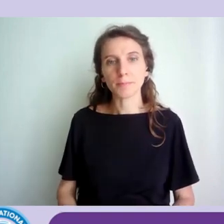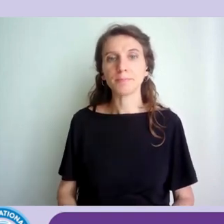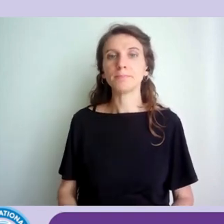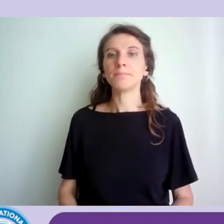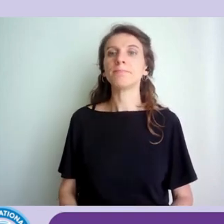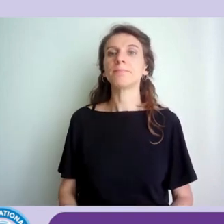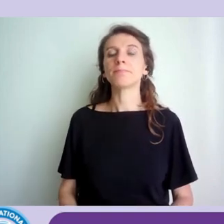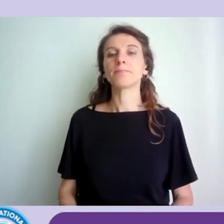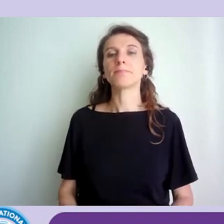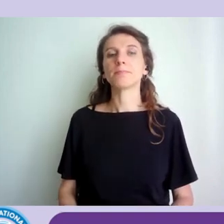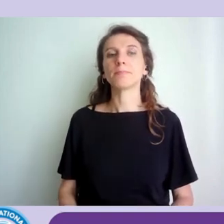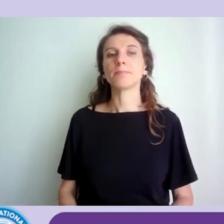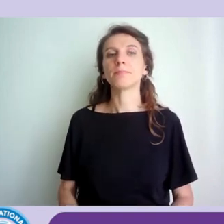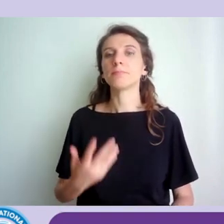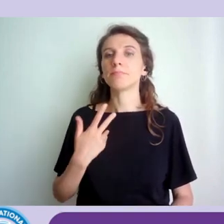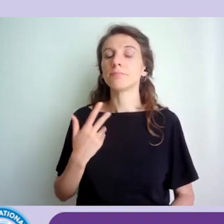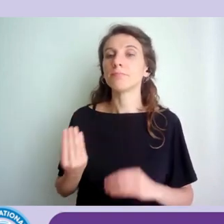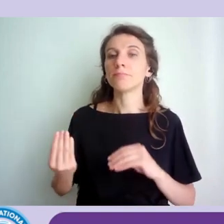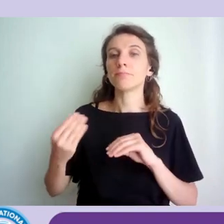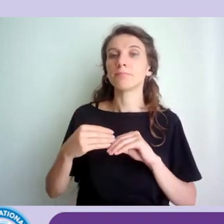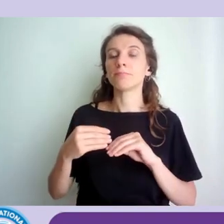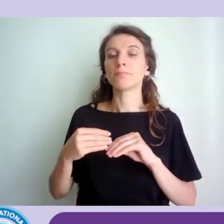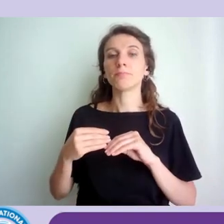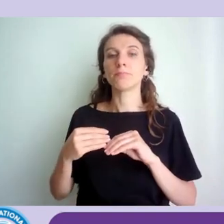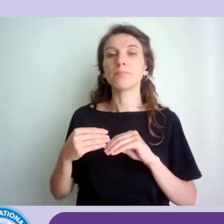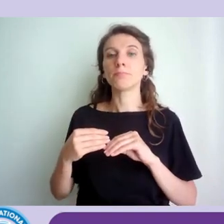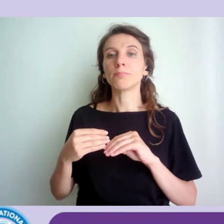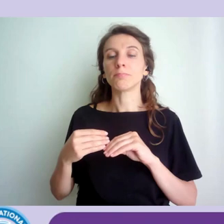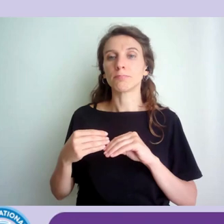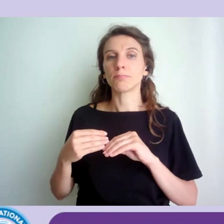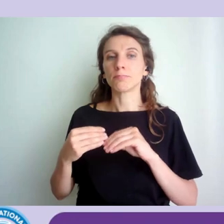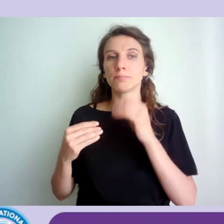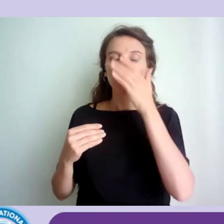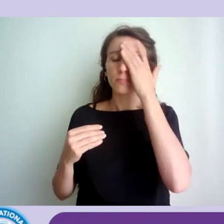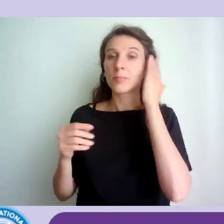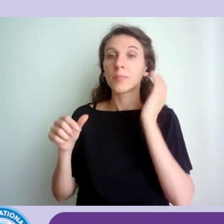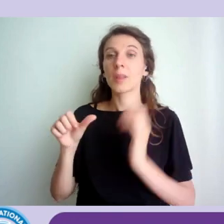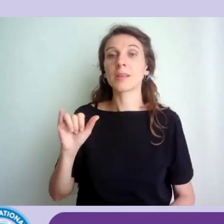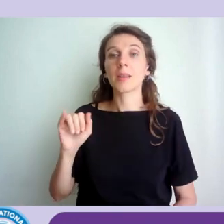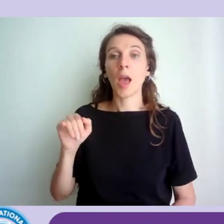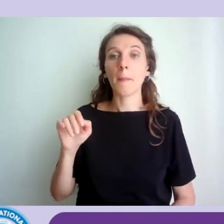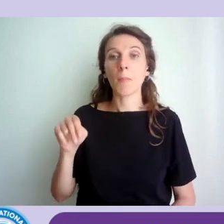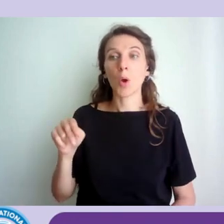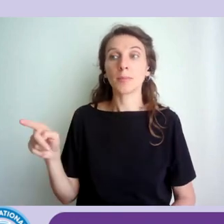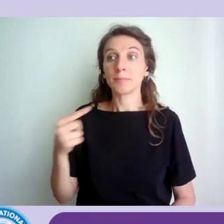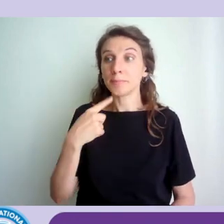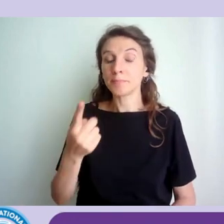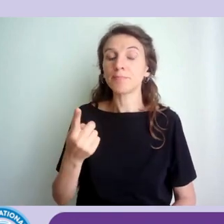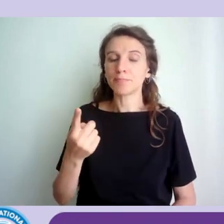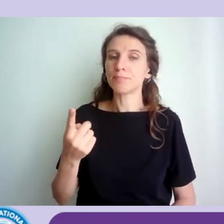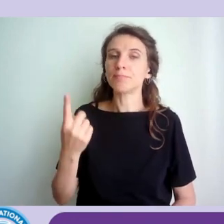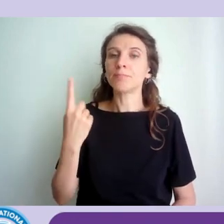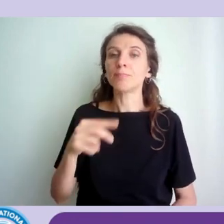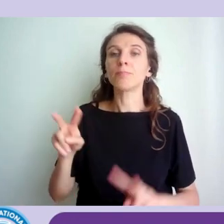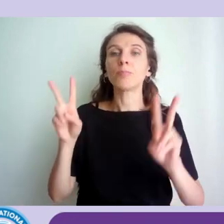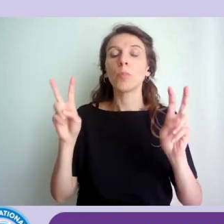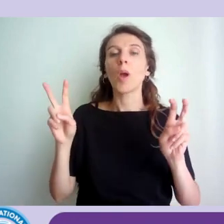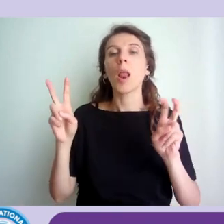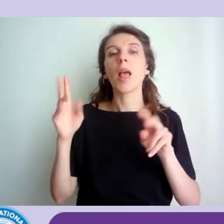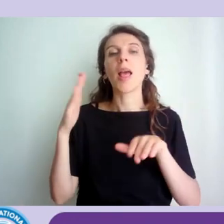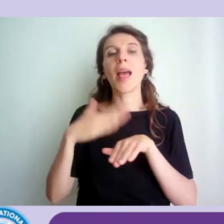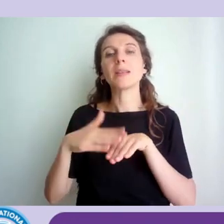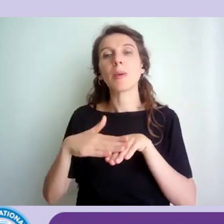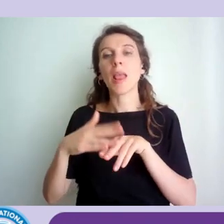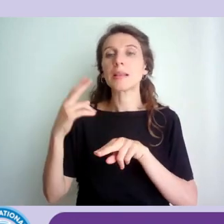e è proprio quello che suggeriva il nostro Simon cioè l'esperienza d'uso Ecco